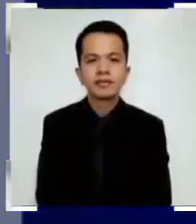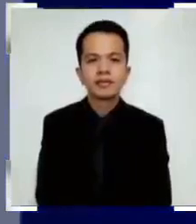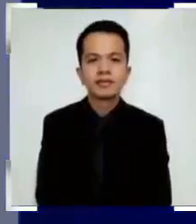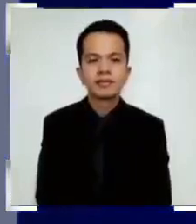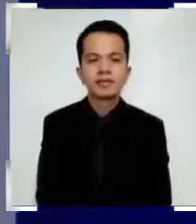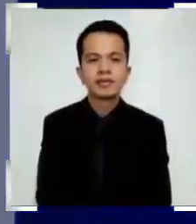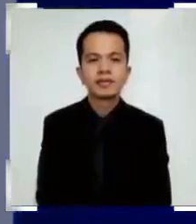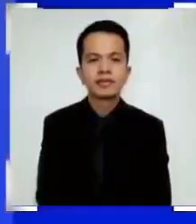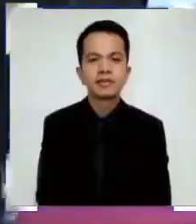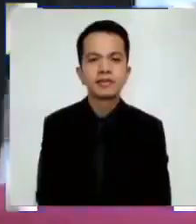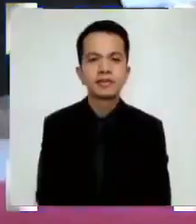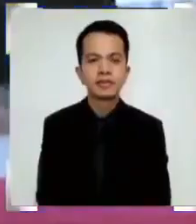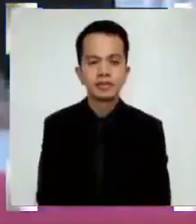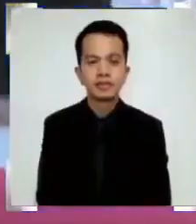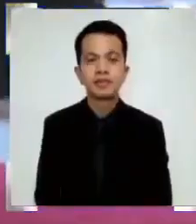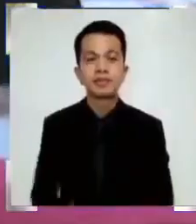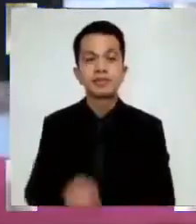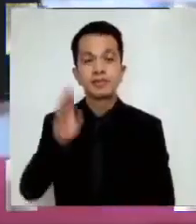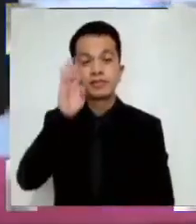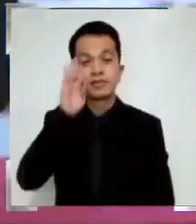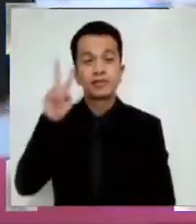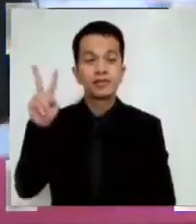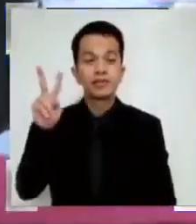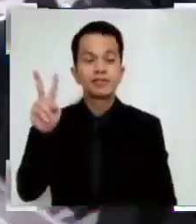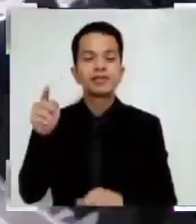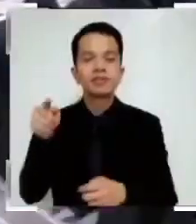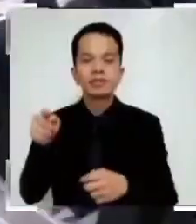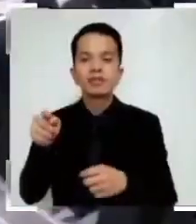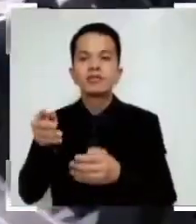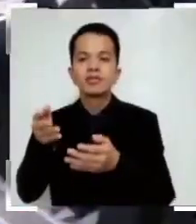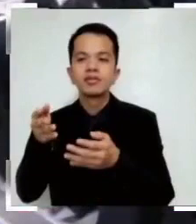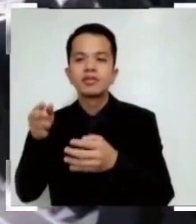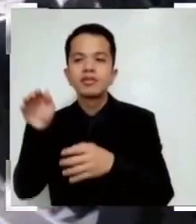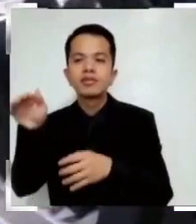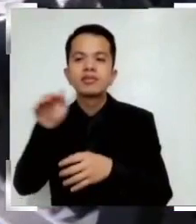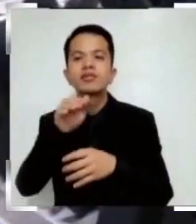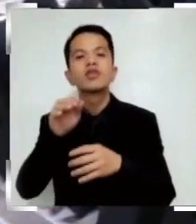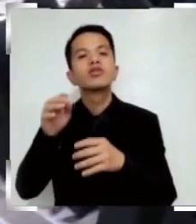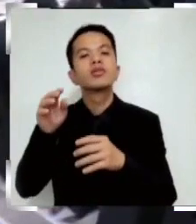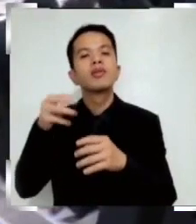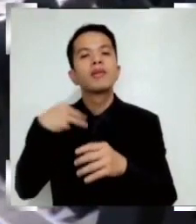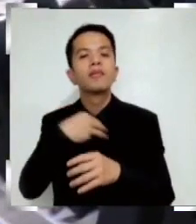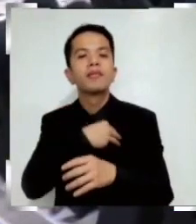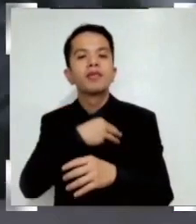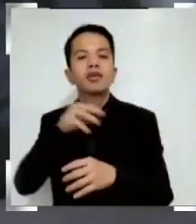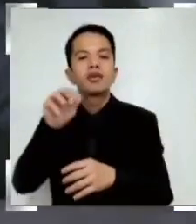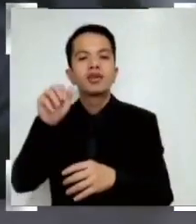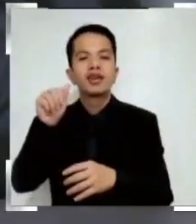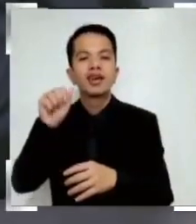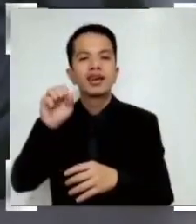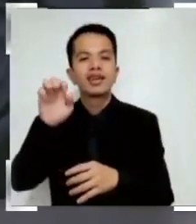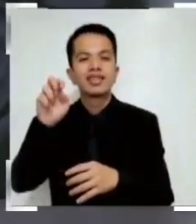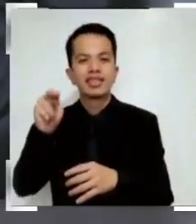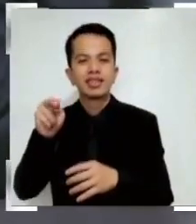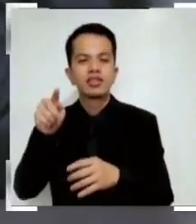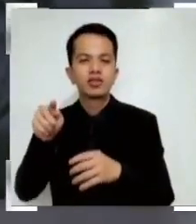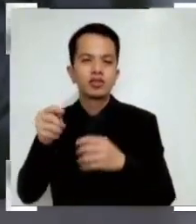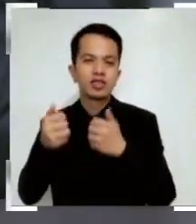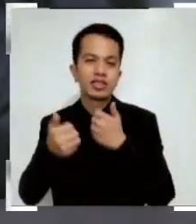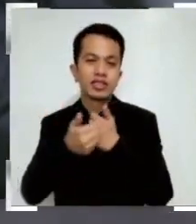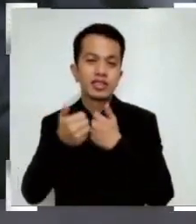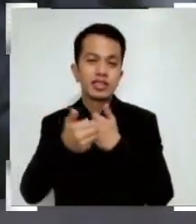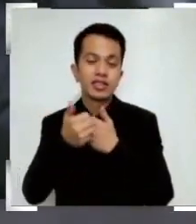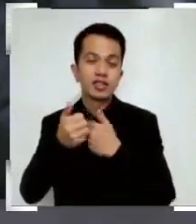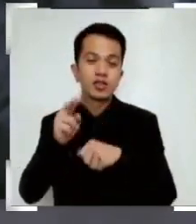Nanawagan si Pangulong Bongbong Marcos sa mga miyembro ng ASEAN na magkaisa laban sa anyay mapanganib na paggamit ng Coast Guard at